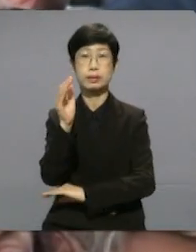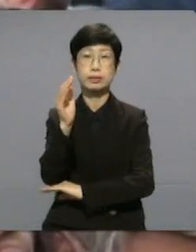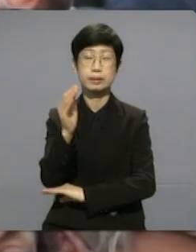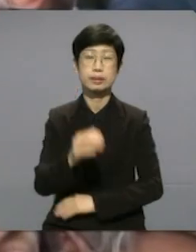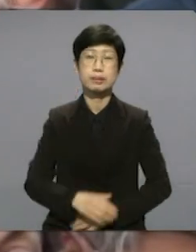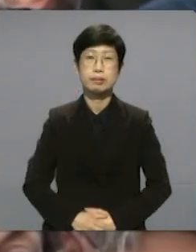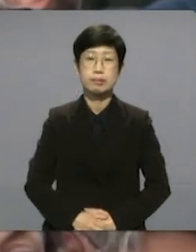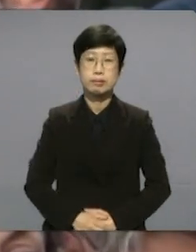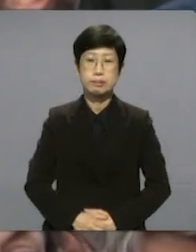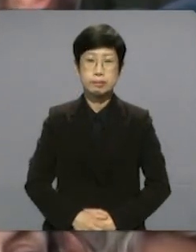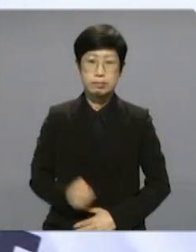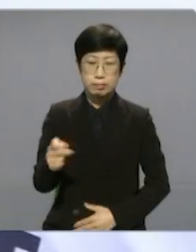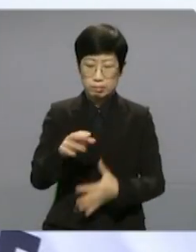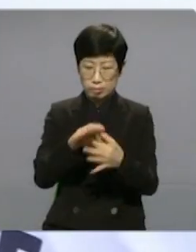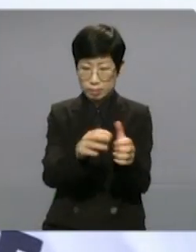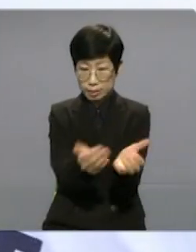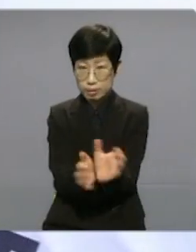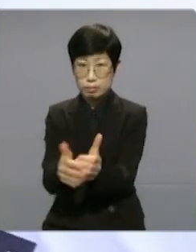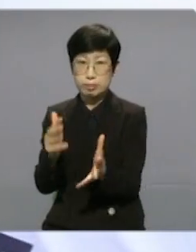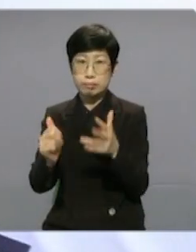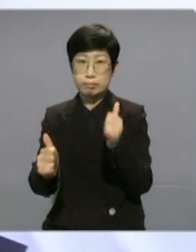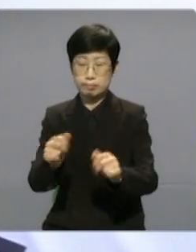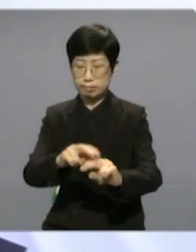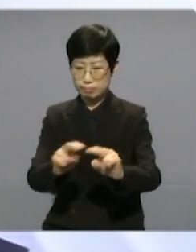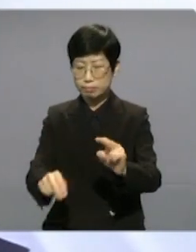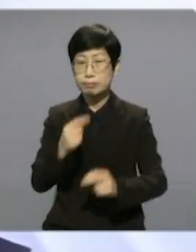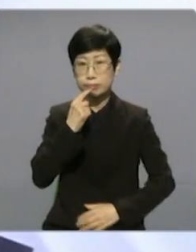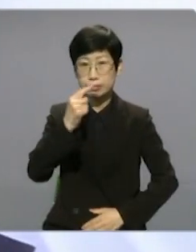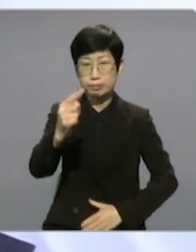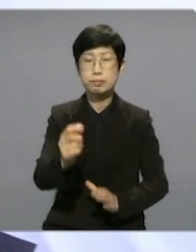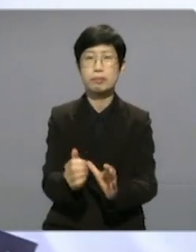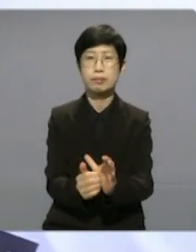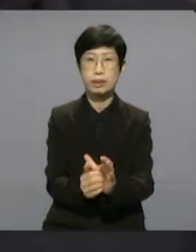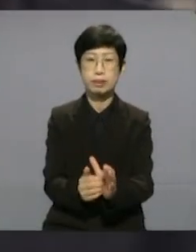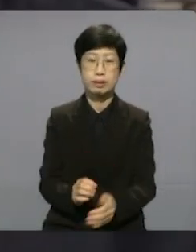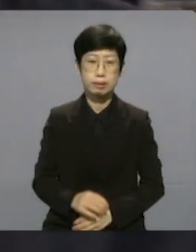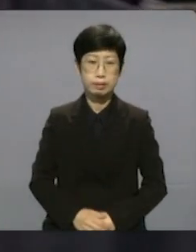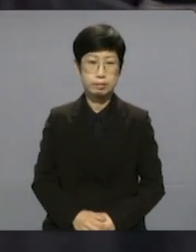또 관련 부서 장관들의 사임을 촉구했습니다